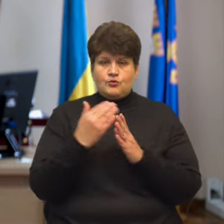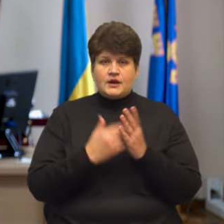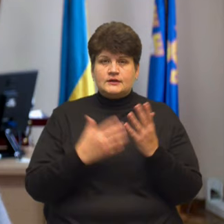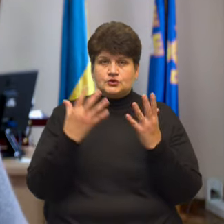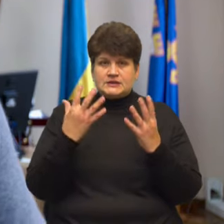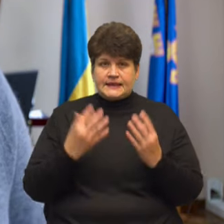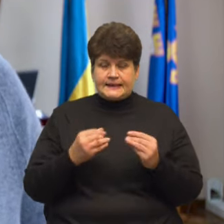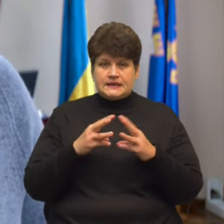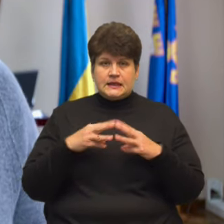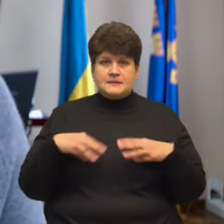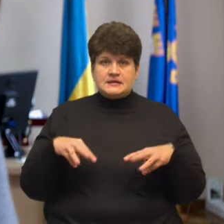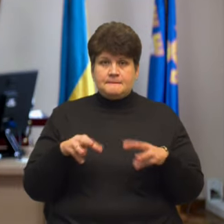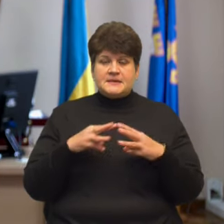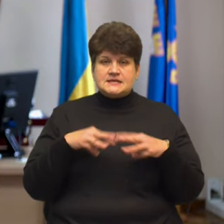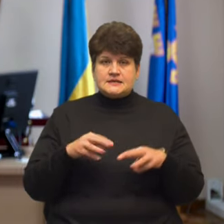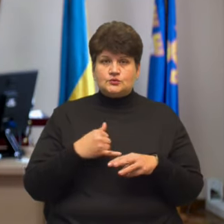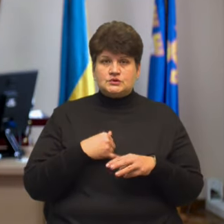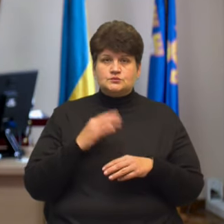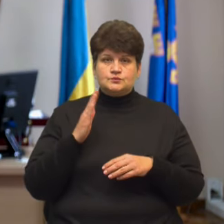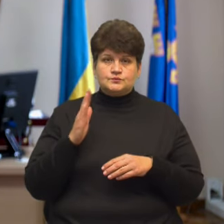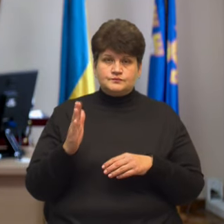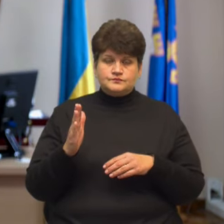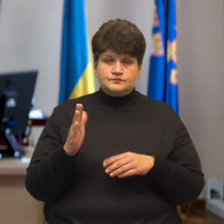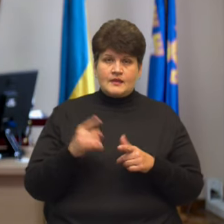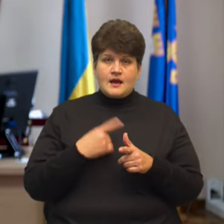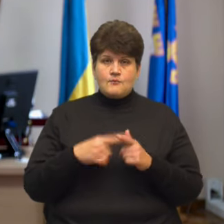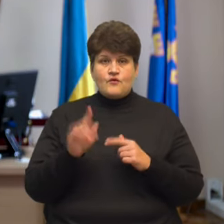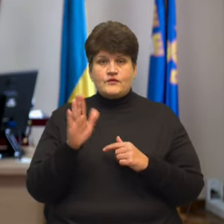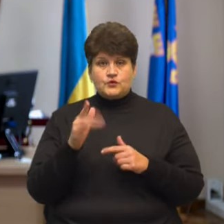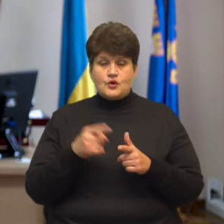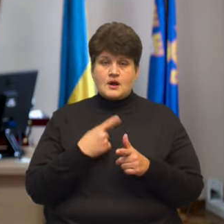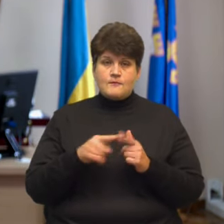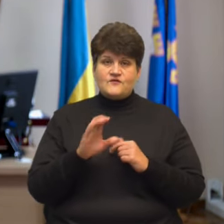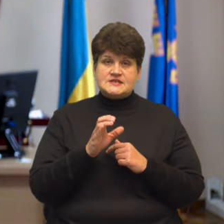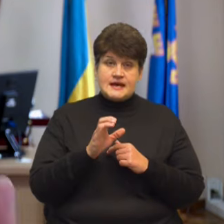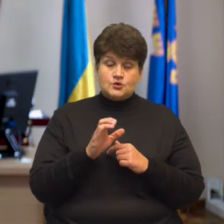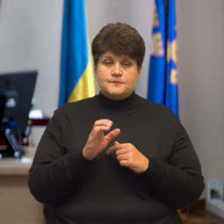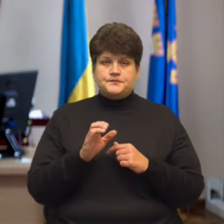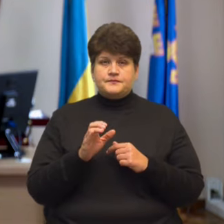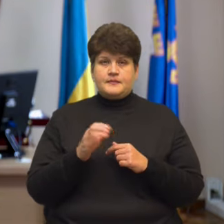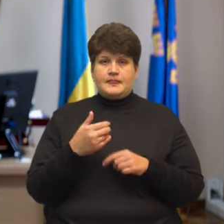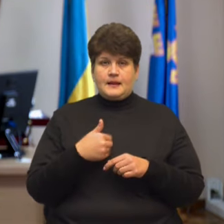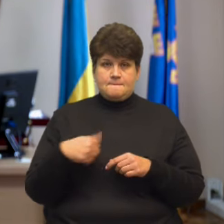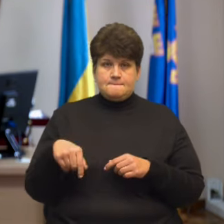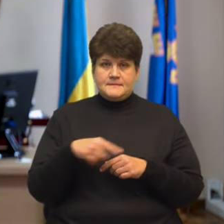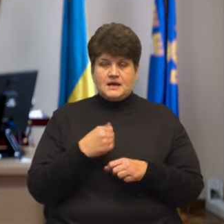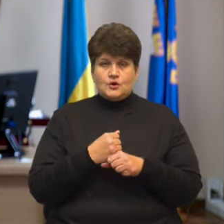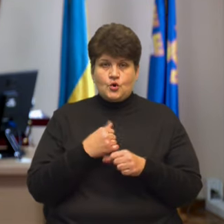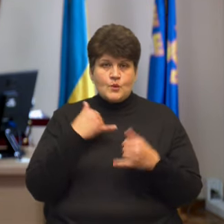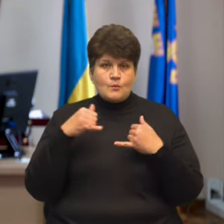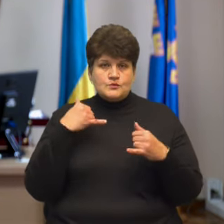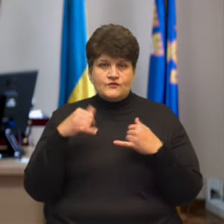президію президія у нас відбудеться або в вівторок або в середу от ми робимо обзвон